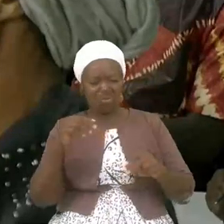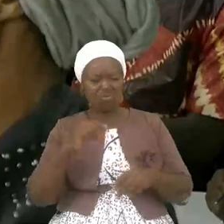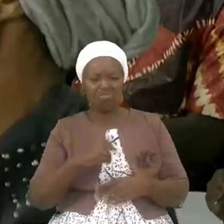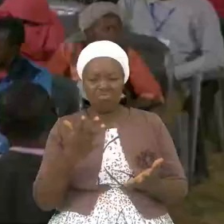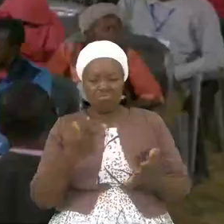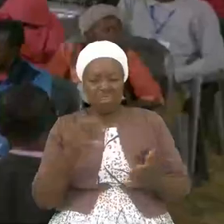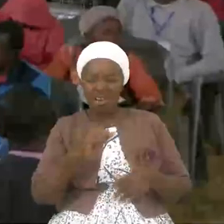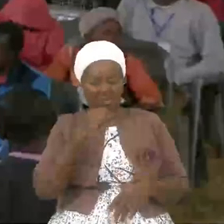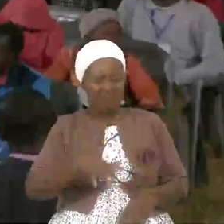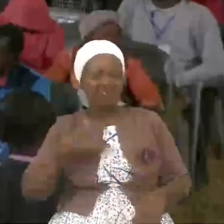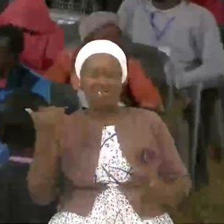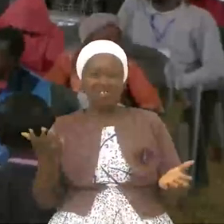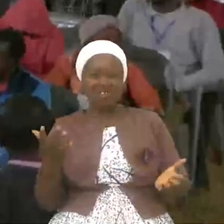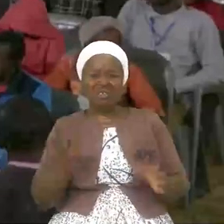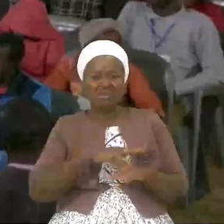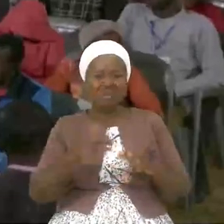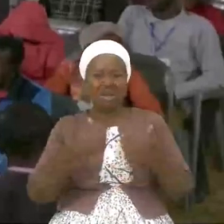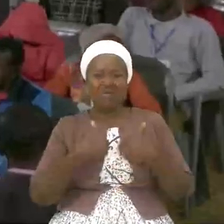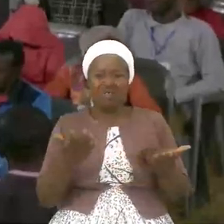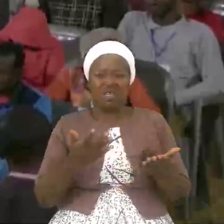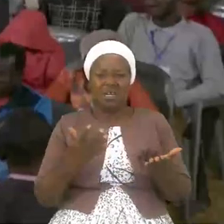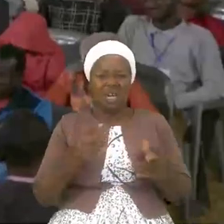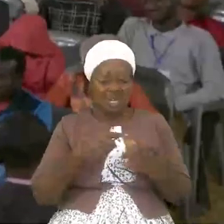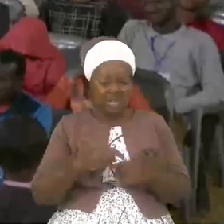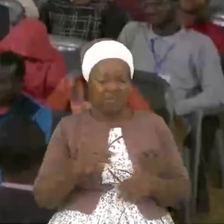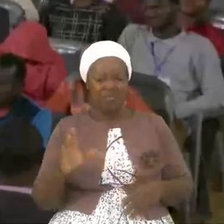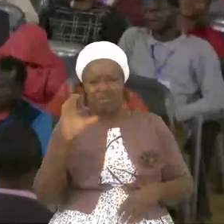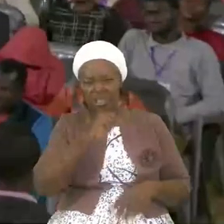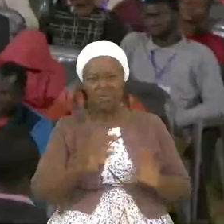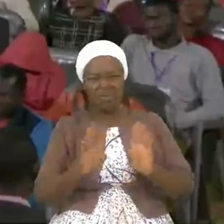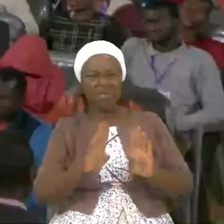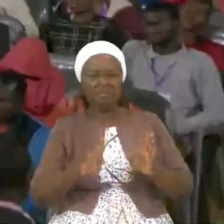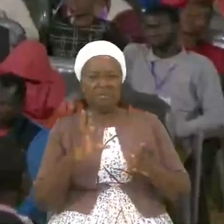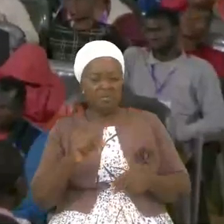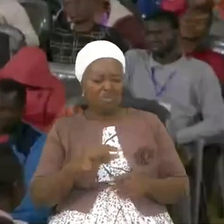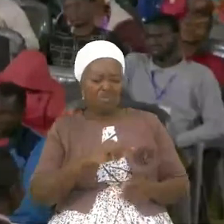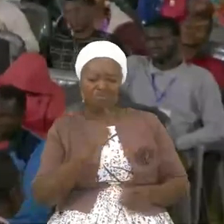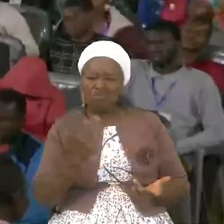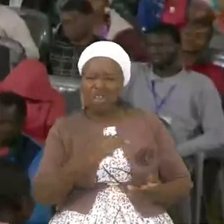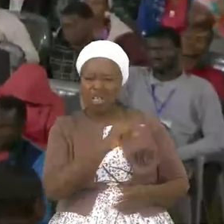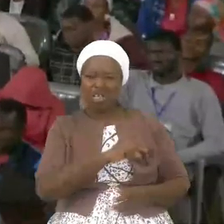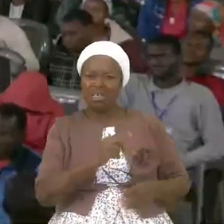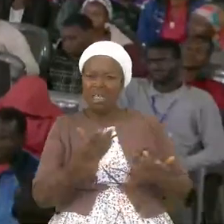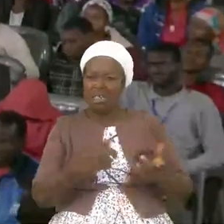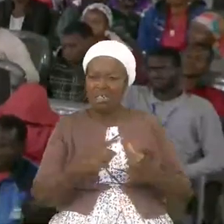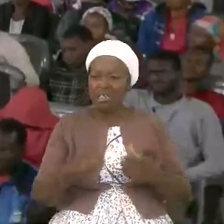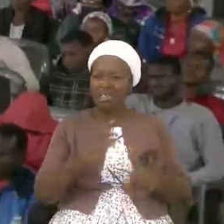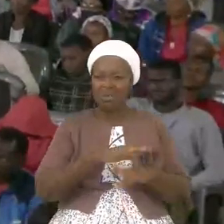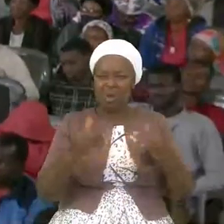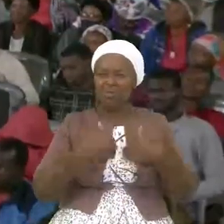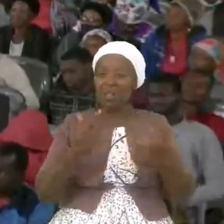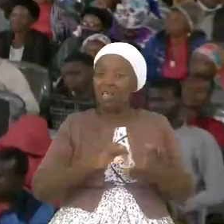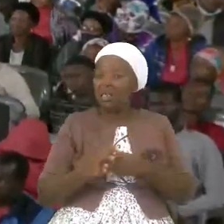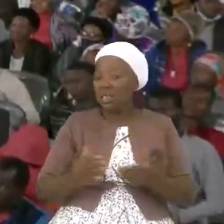culpabilité. Ils se comportent mal, pas de culpabilité. Ils rassemblent des femmes